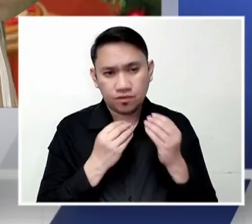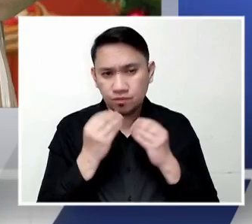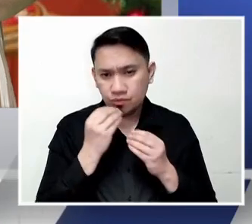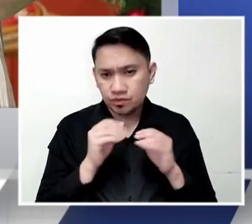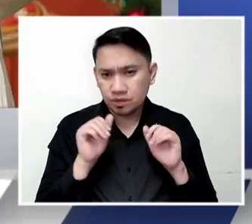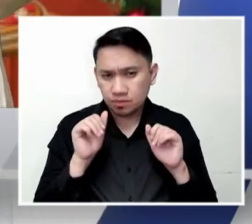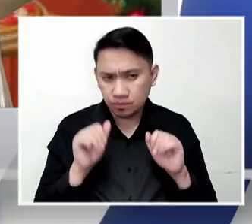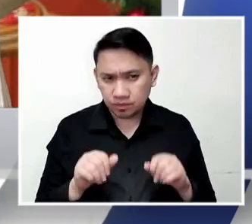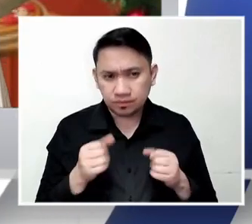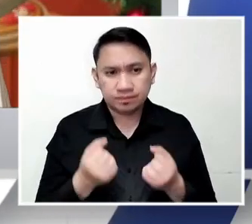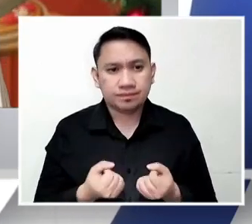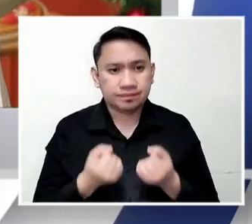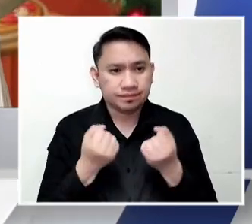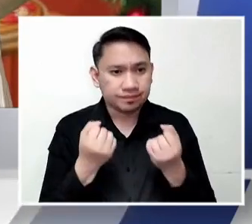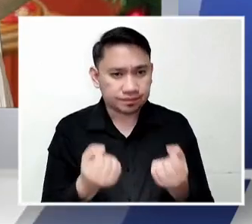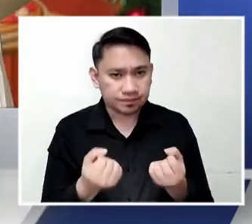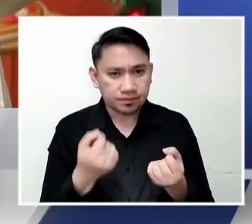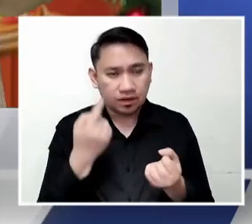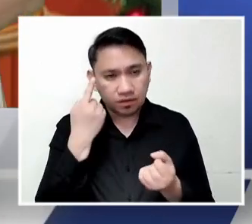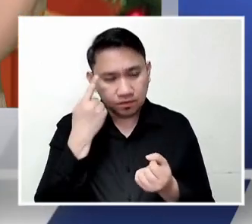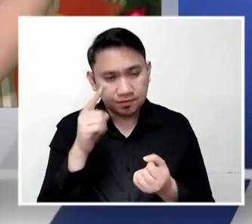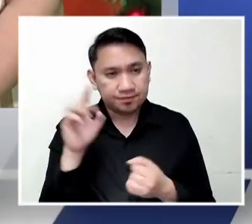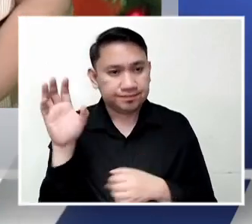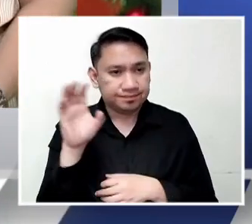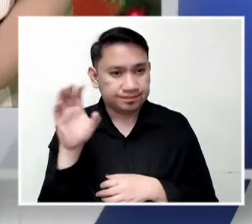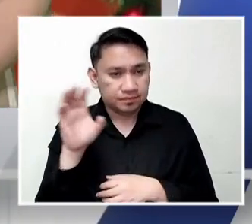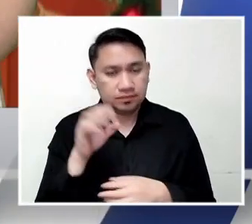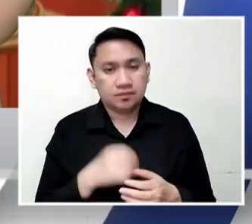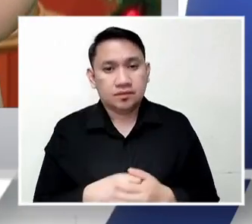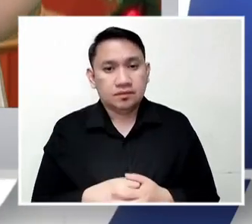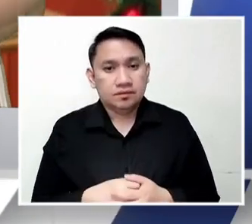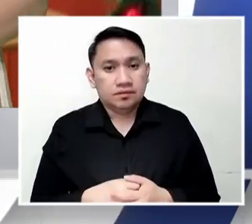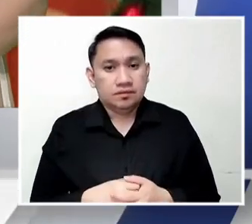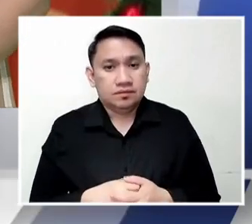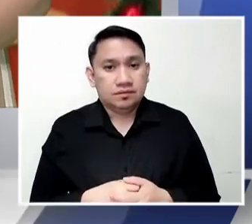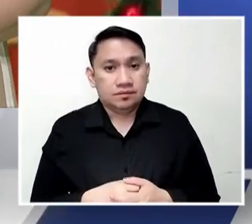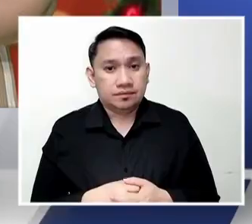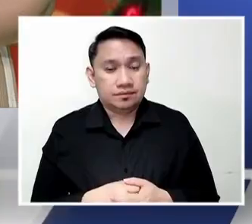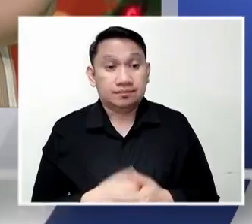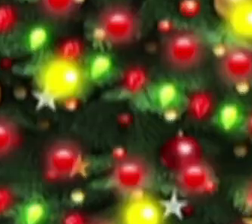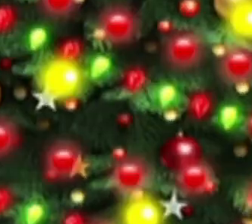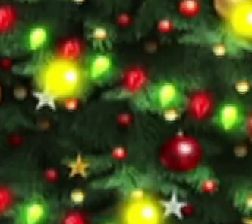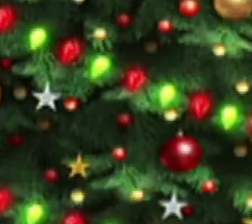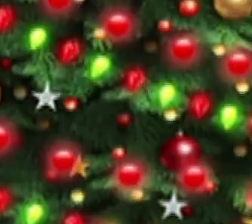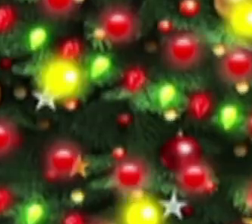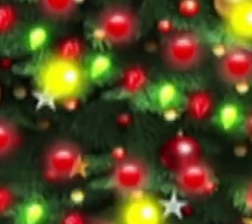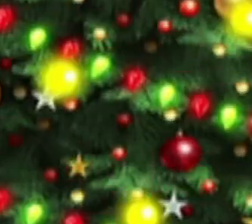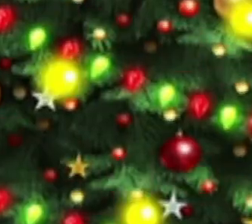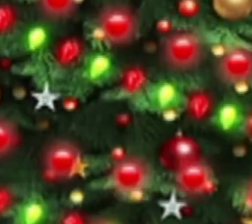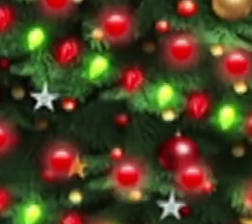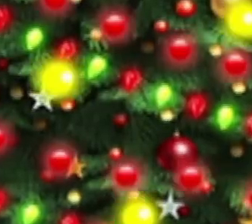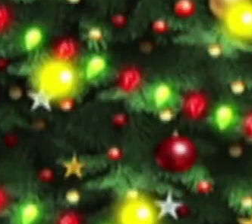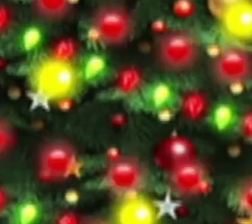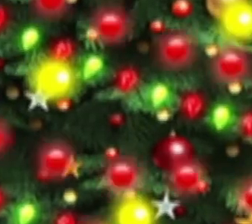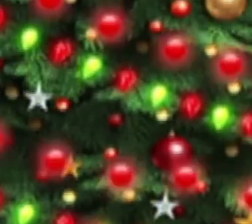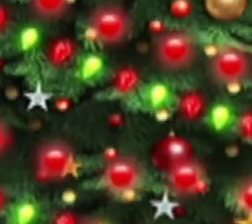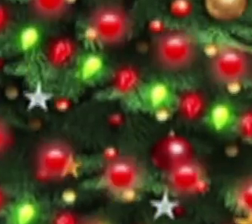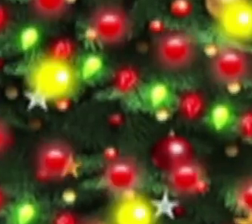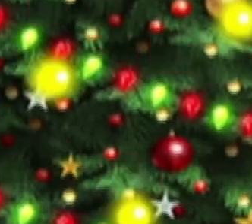pwede mong isuggest para sa Noche Buena? Naku, Ate V, di ba sa handaan, tayo mga Pilipino, kailangan palaging